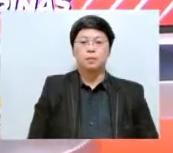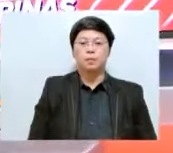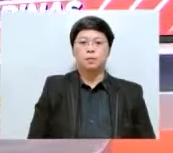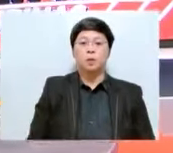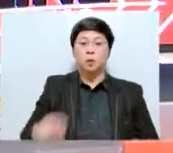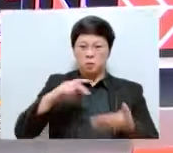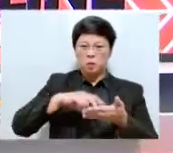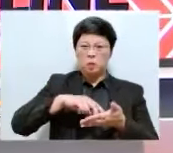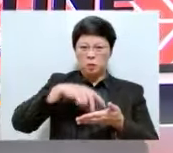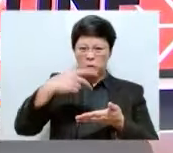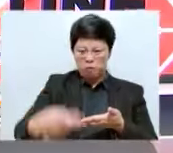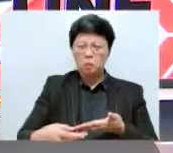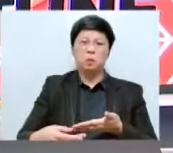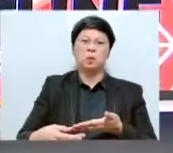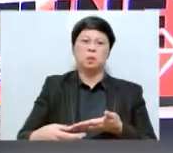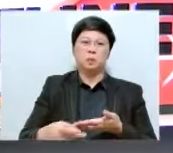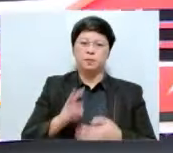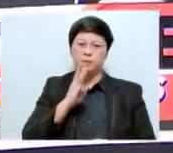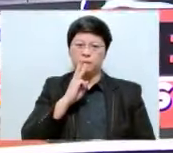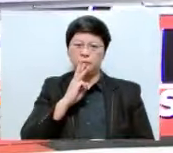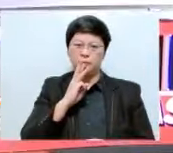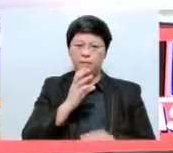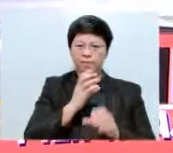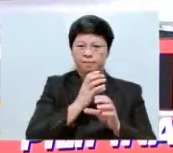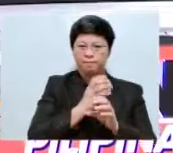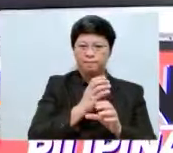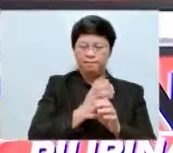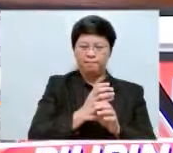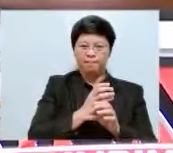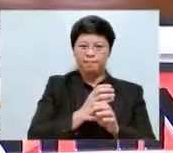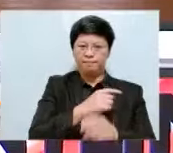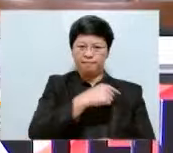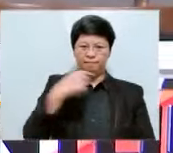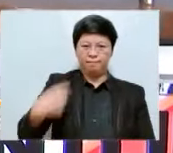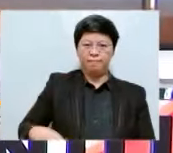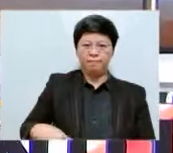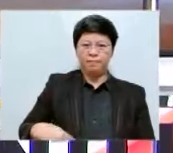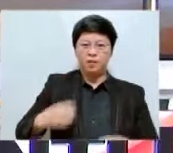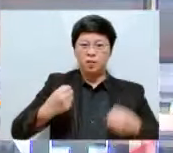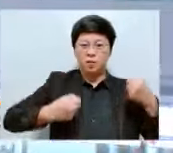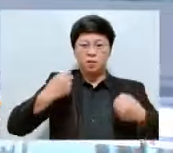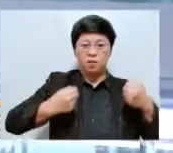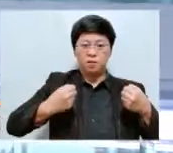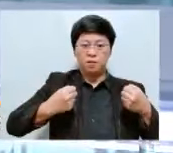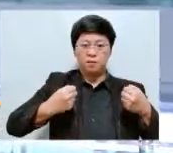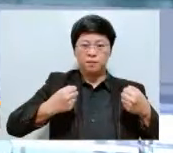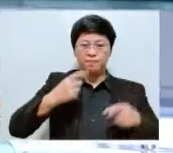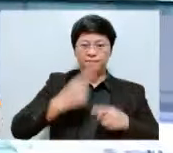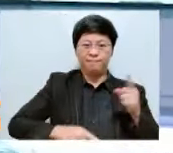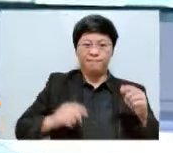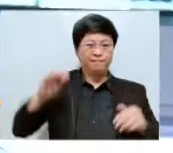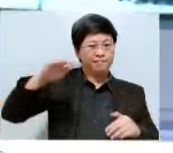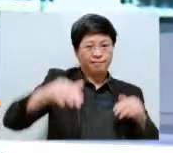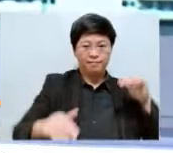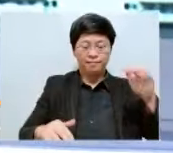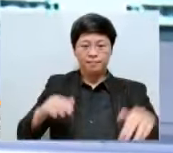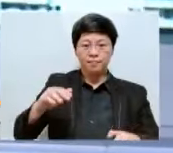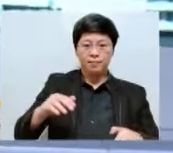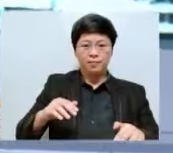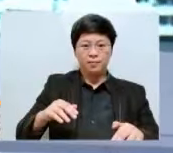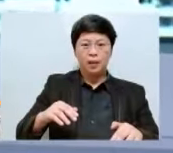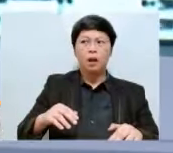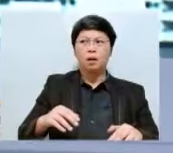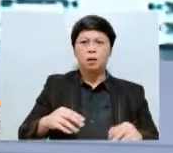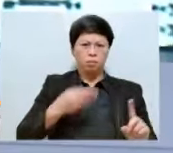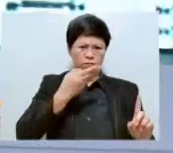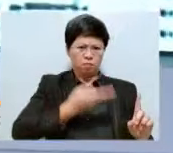itinatubigan ang isang SUV sa China. Ang driver hindi marunong lumangoy. Meron namang sumaklolo pero hindi